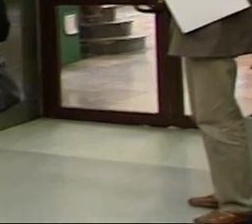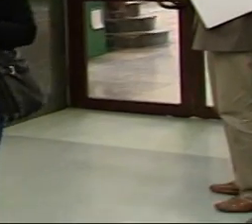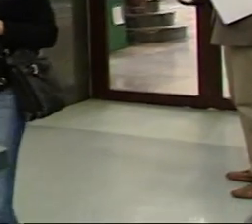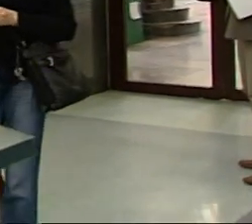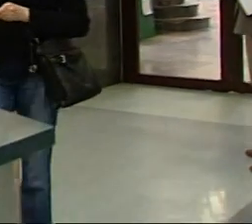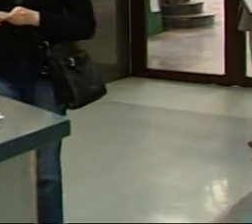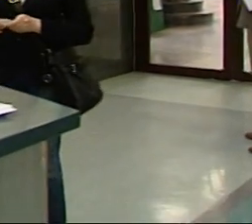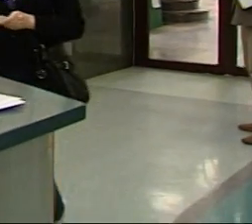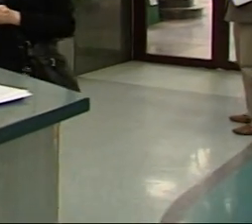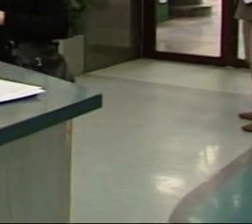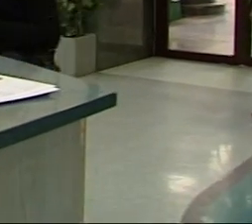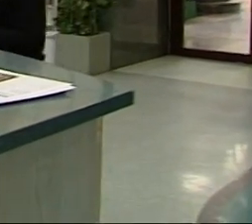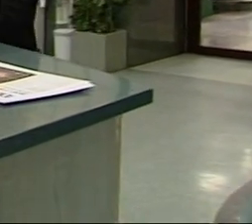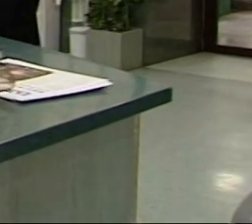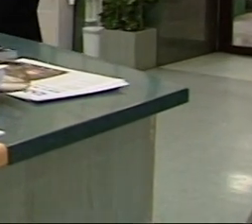normalny